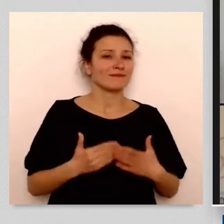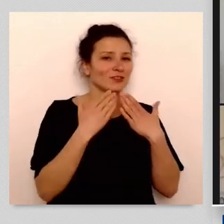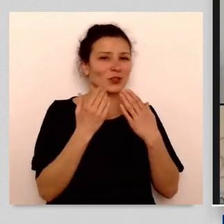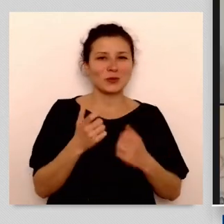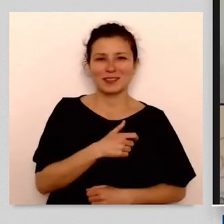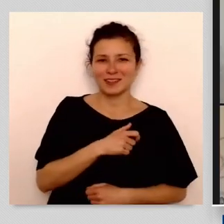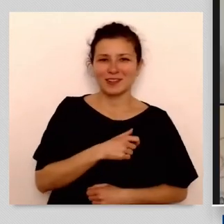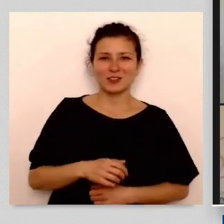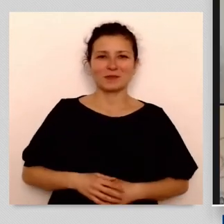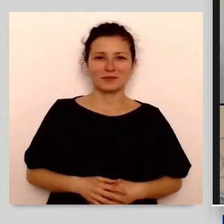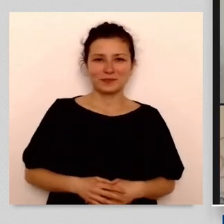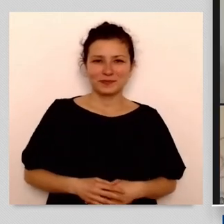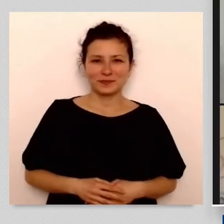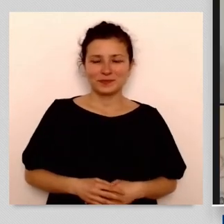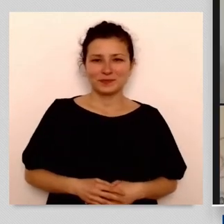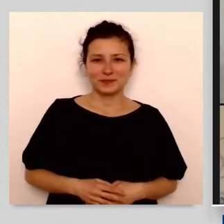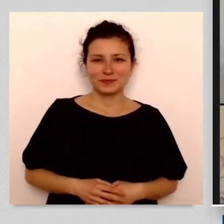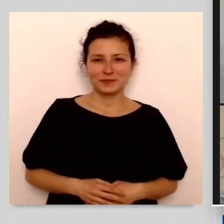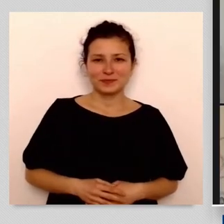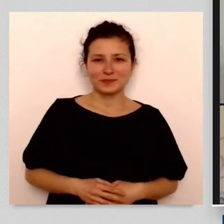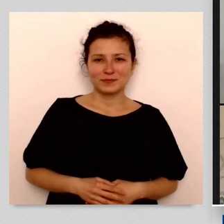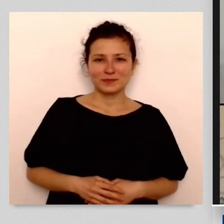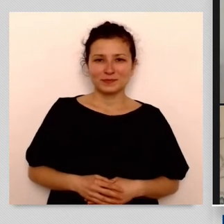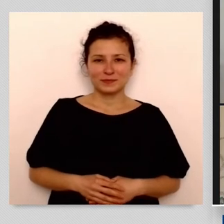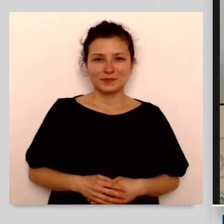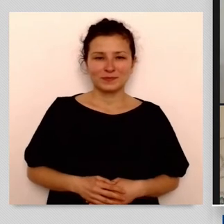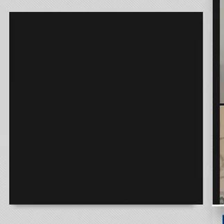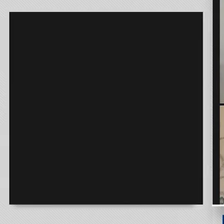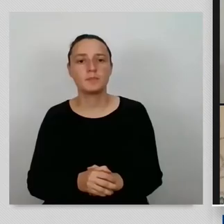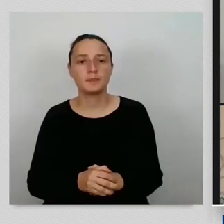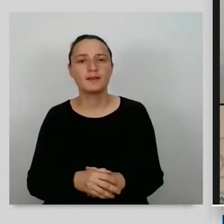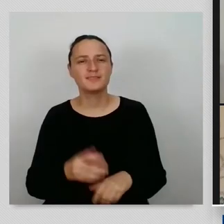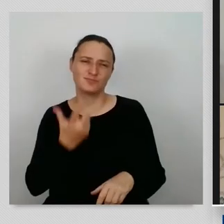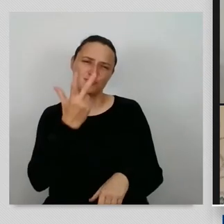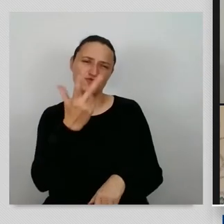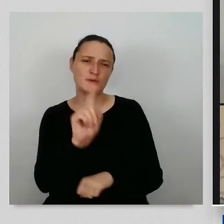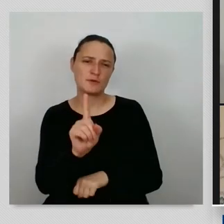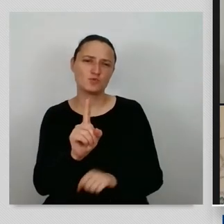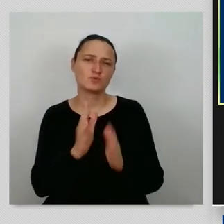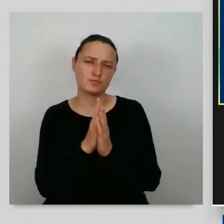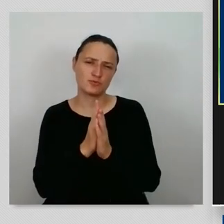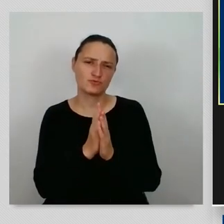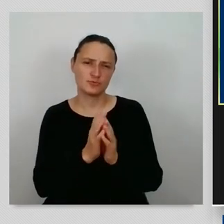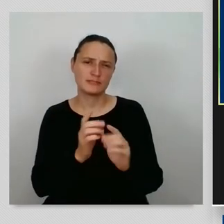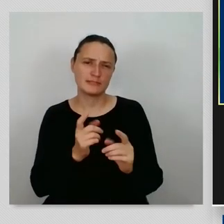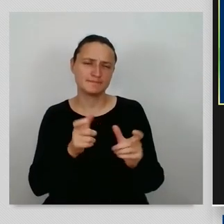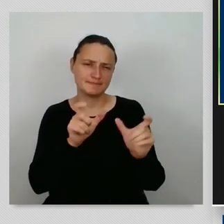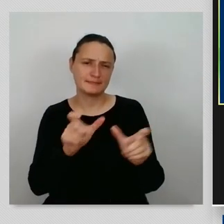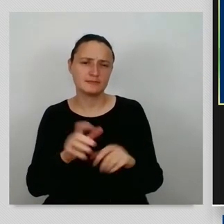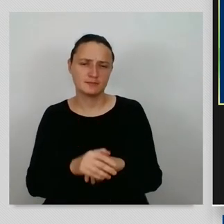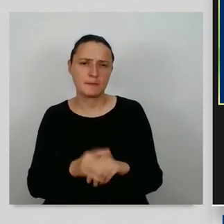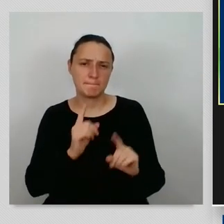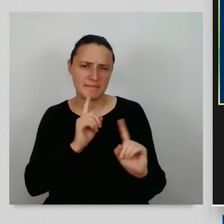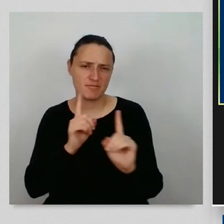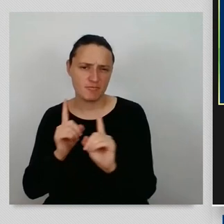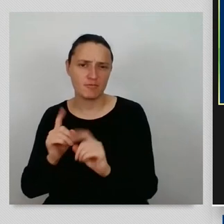Dziękuję serdecznie. Bardzo proszę o tej rundzie o przestrzeganie tych 3 minut, bo żebyśmy dali szansę wszystkim